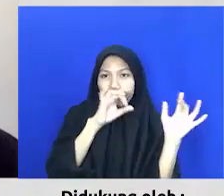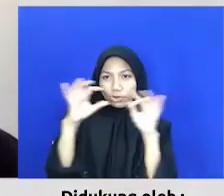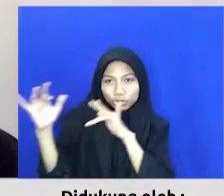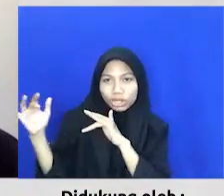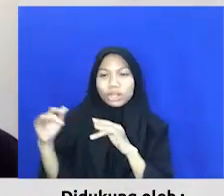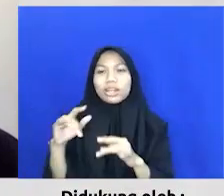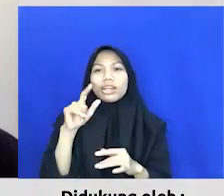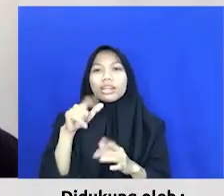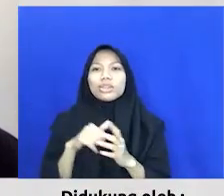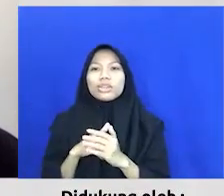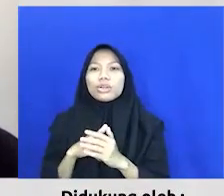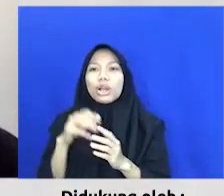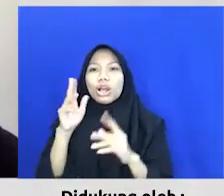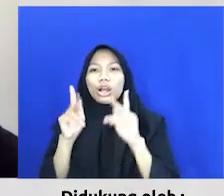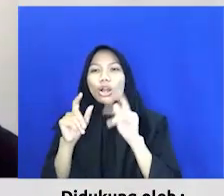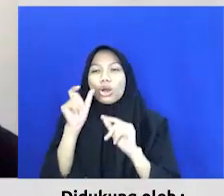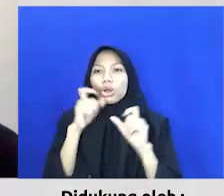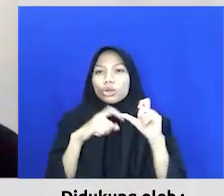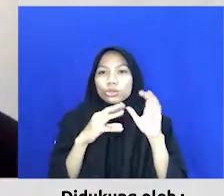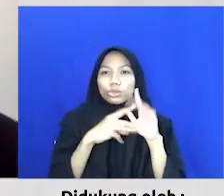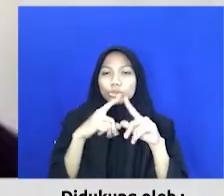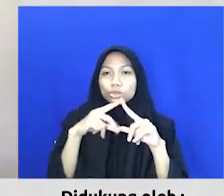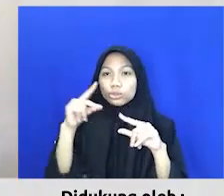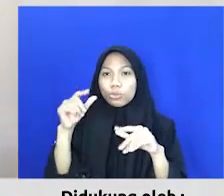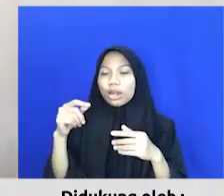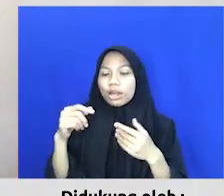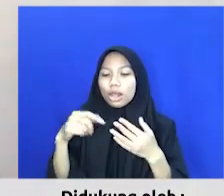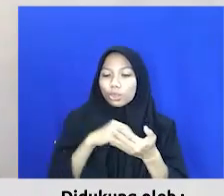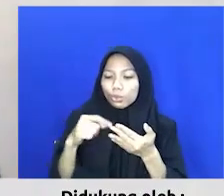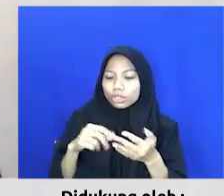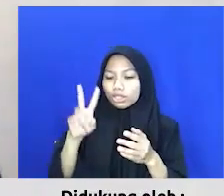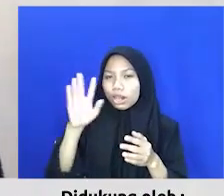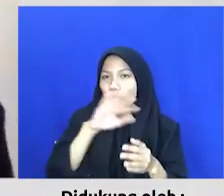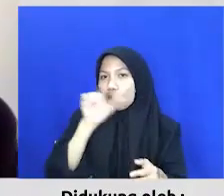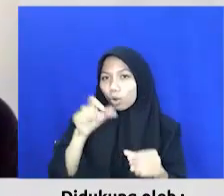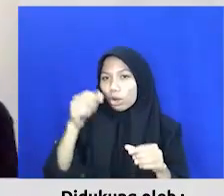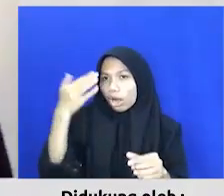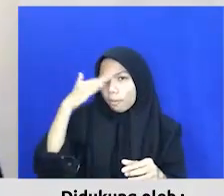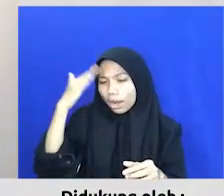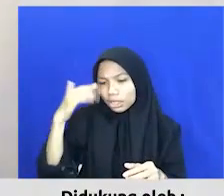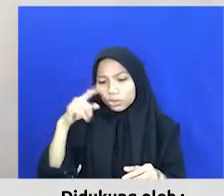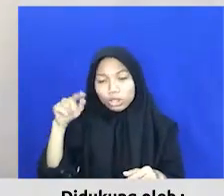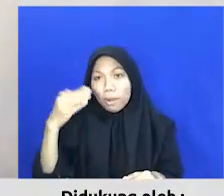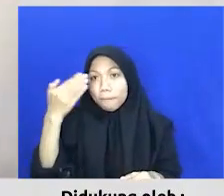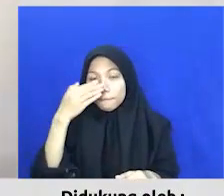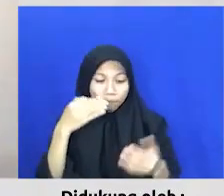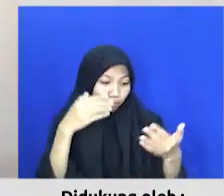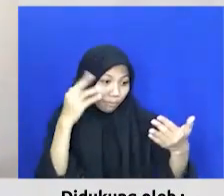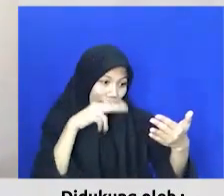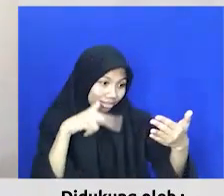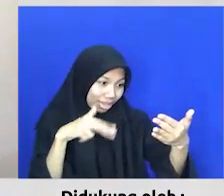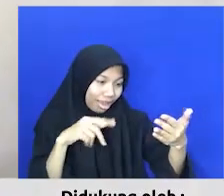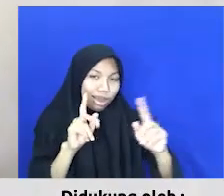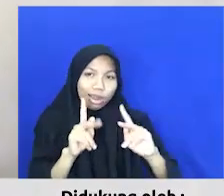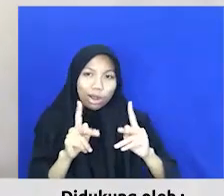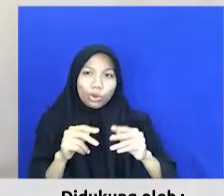ke Pak Alwi gitu, Pak. Sebenarnya di era itu dunia film kita itu kayak apa? Yang lain